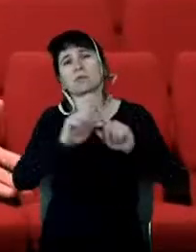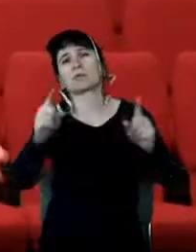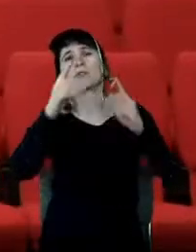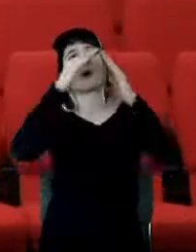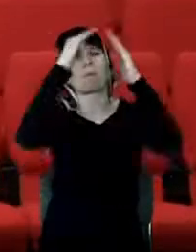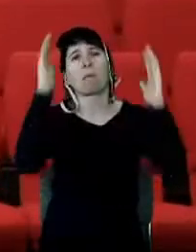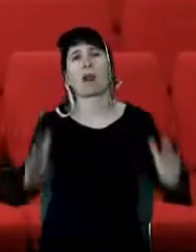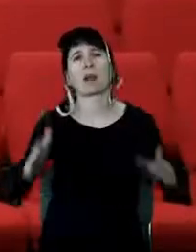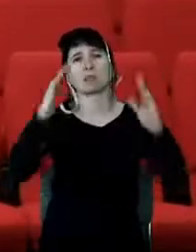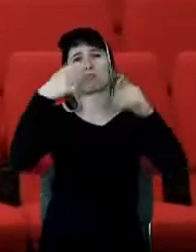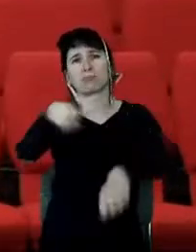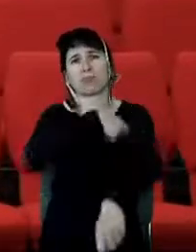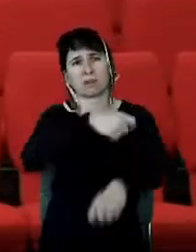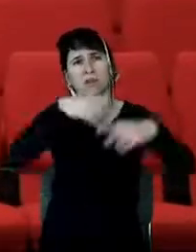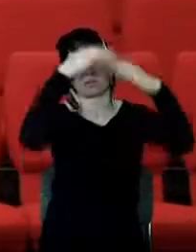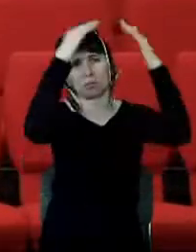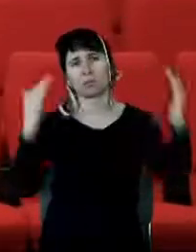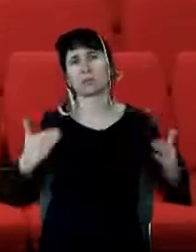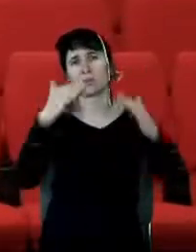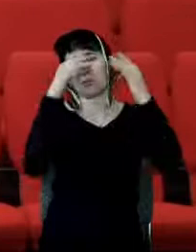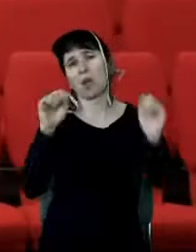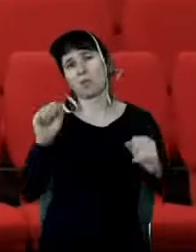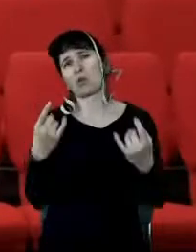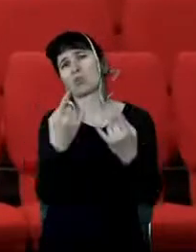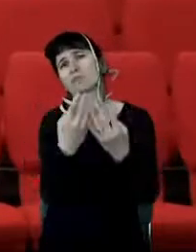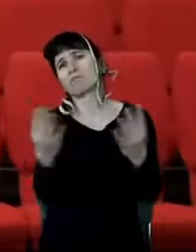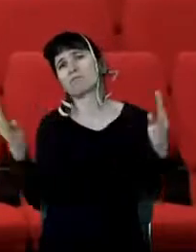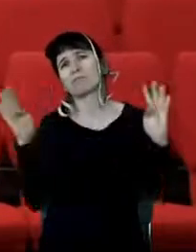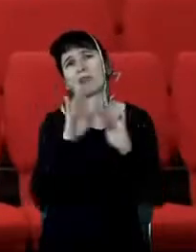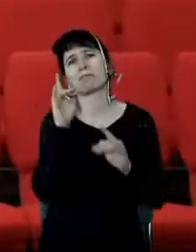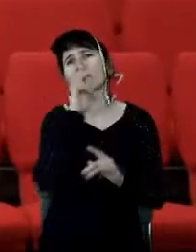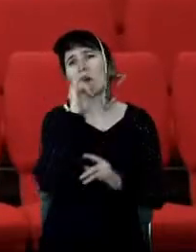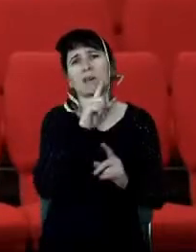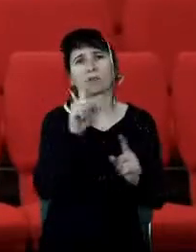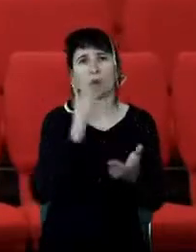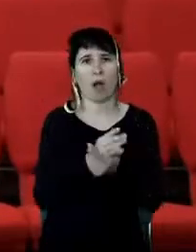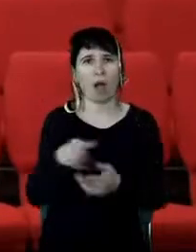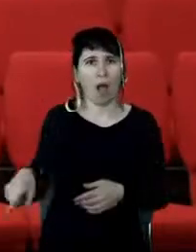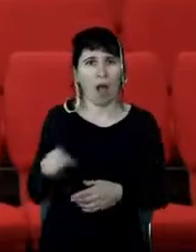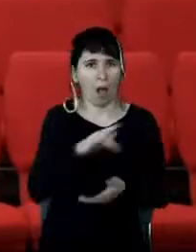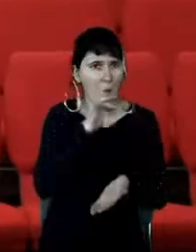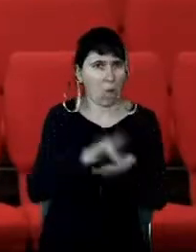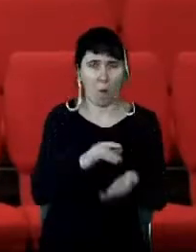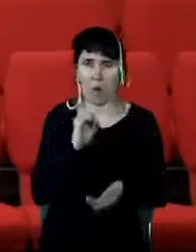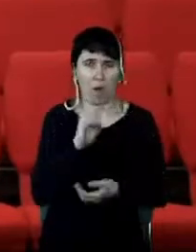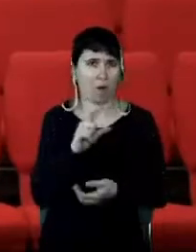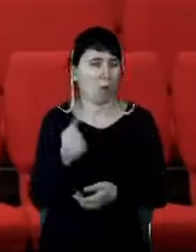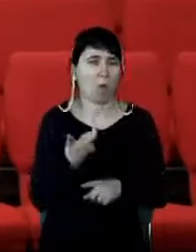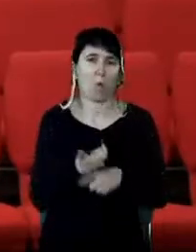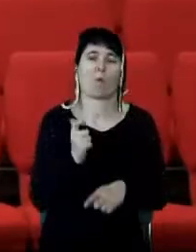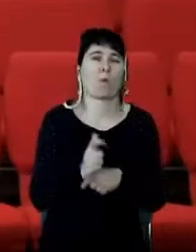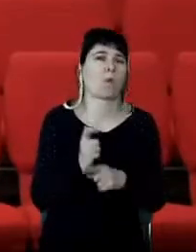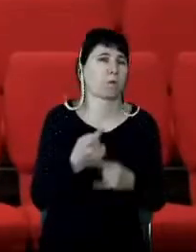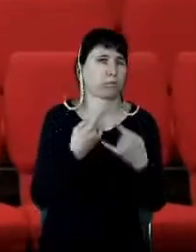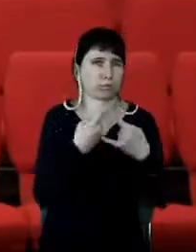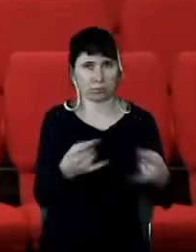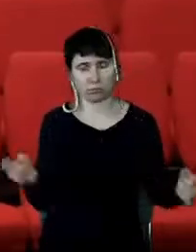палатки і обгородження якесь невеличке. Але Єрихон, він побудував собі укріплені